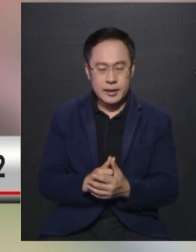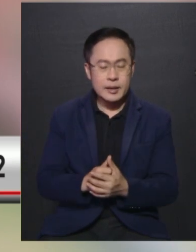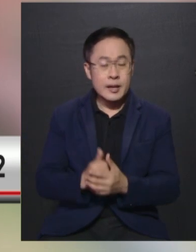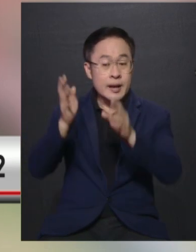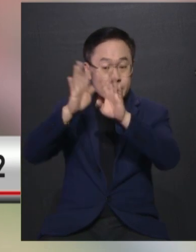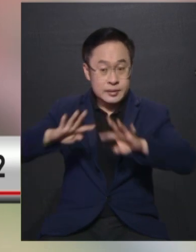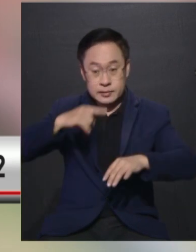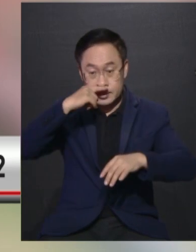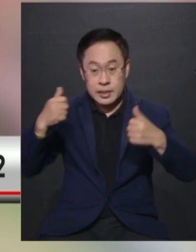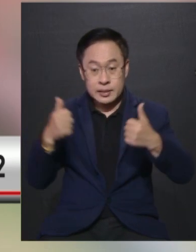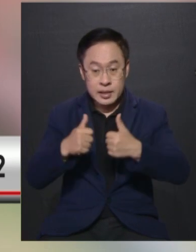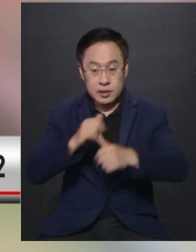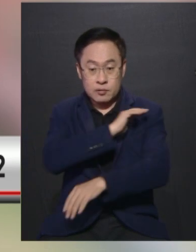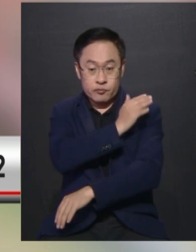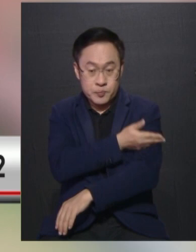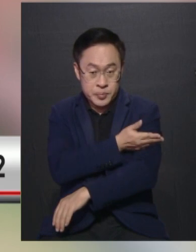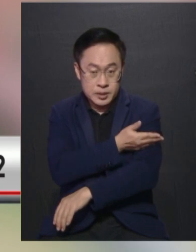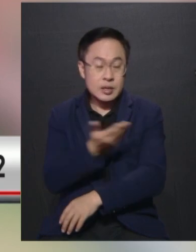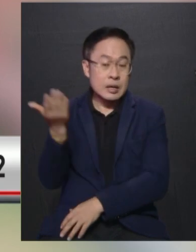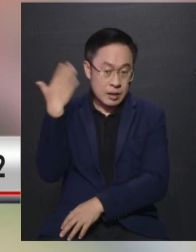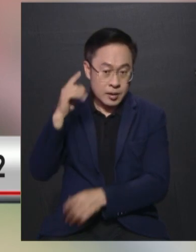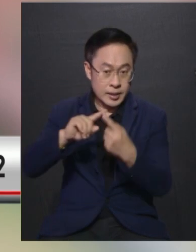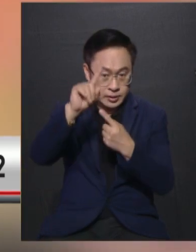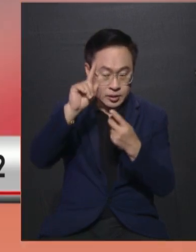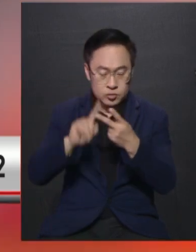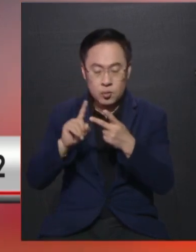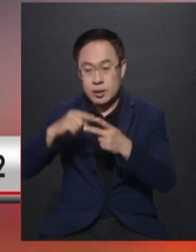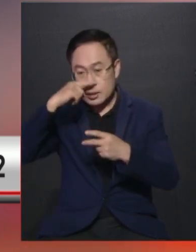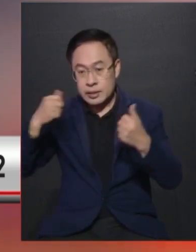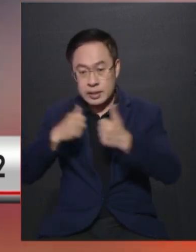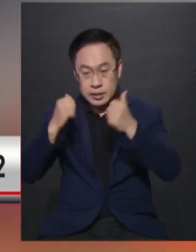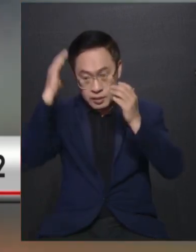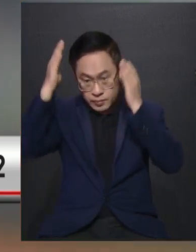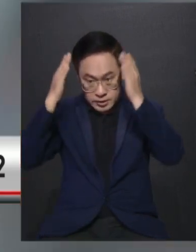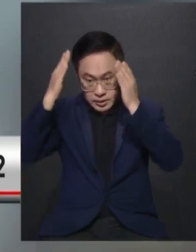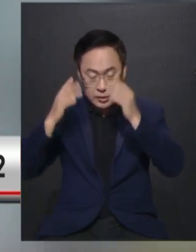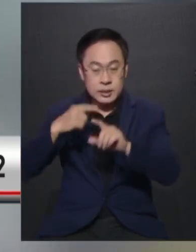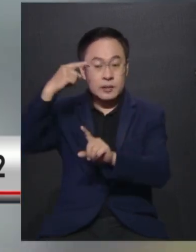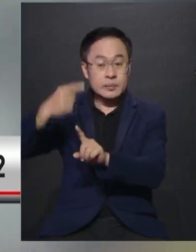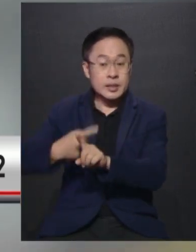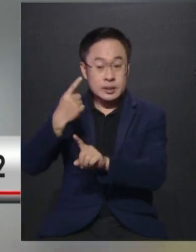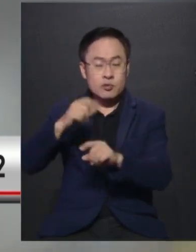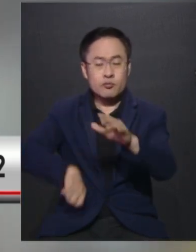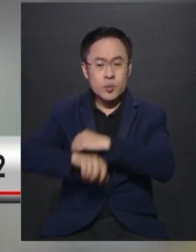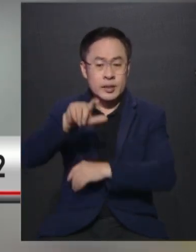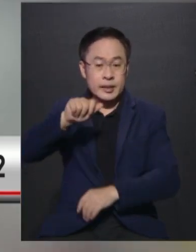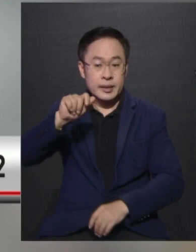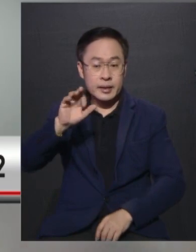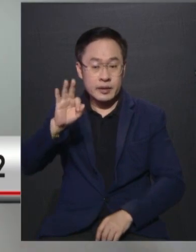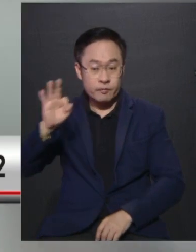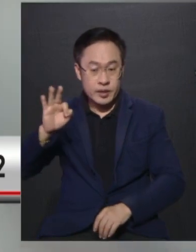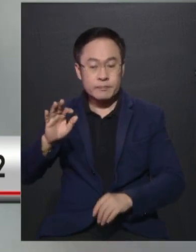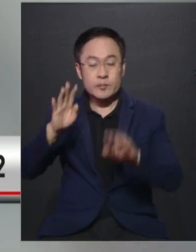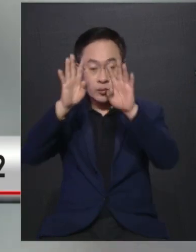กมที่ทีมชาติไทยเจอกับฟิลิปปินส์แล้วก็เกมที่ทีมชาติไทยเจอกับมาเลเซียช่วงต้นเดือนมกราคมที่ผ่านมาที่สนามธรรมศาสตร์ส